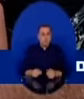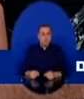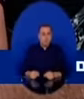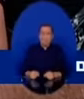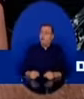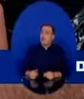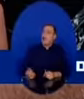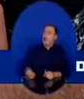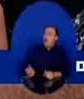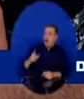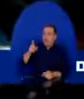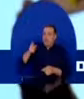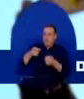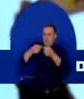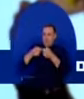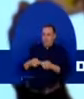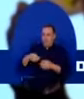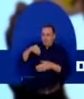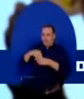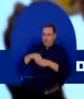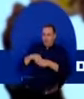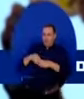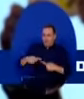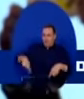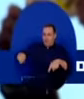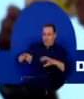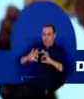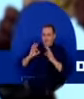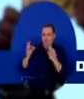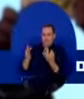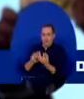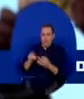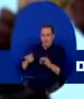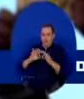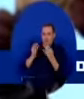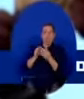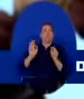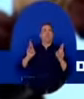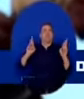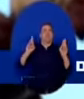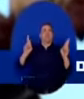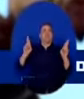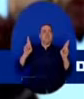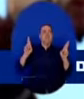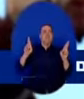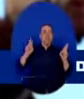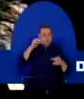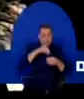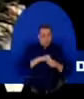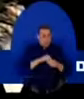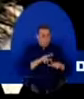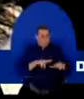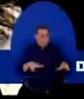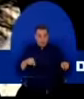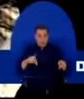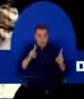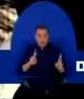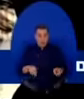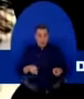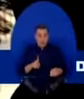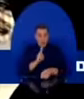בכל זאת אתה חבר בפורום הזה, שהפורום כן. הזה הוא פורום של תקווה. בתוך מציאות כזאת אפשר לשמור, להגן על